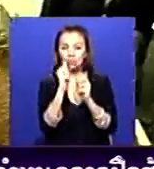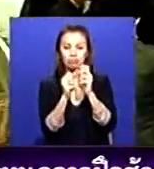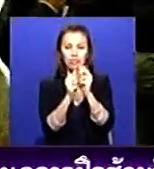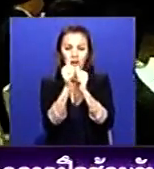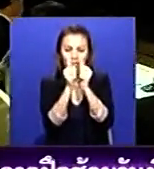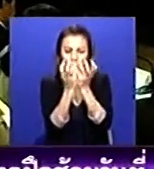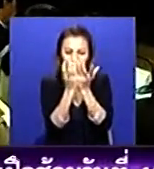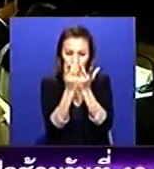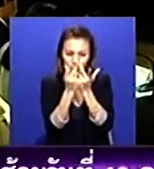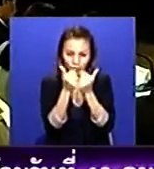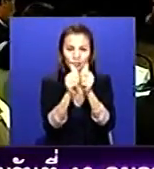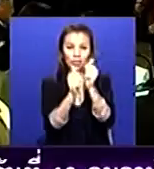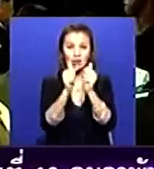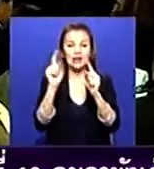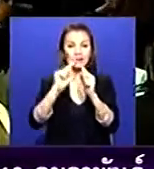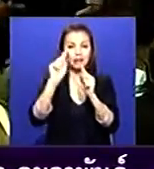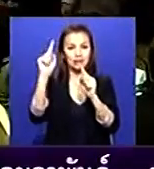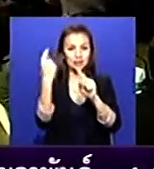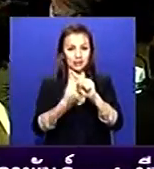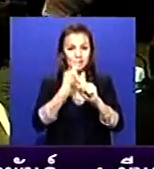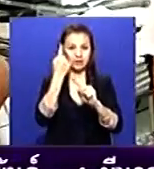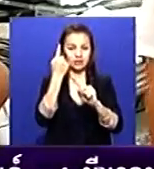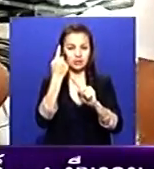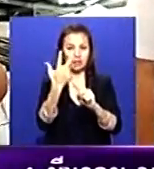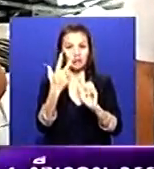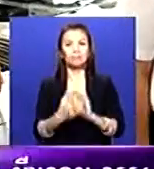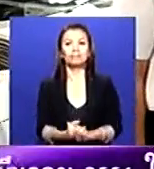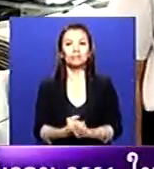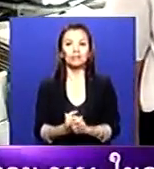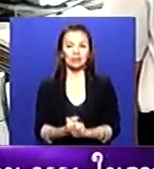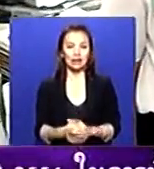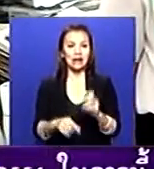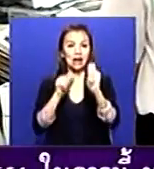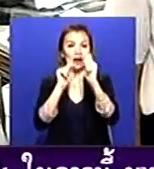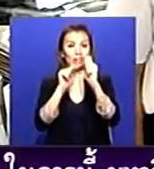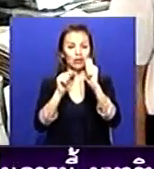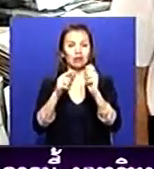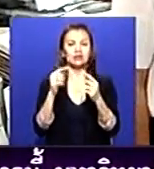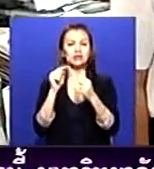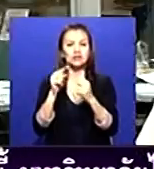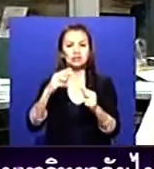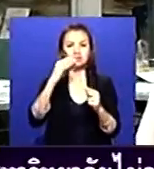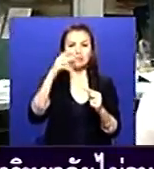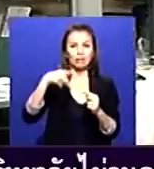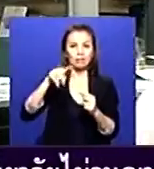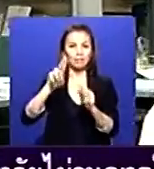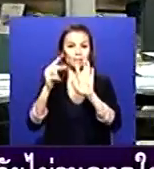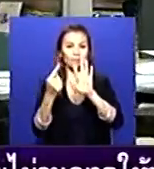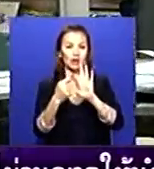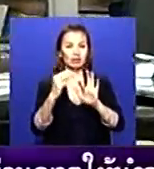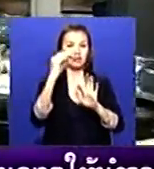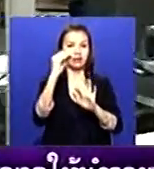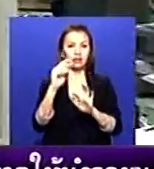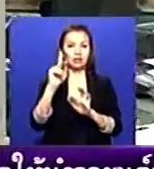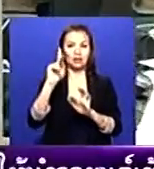งครั้งสุดท้ายในวันที่1มีนาคมทั้งนี้ที่เขตพระโขนงนางศิลปะสวยระวีแสงศูนย์ผู้อำนวยการเขตตรวจ